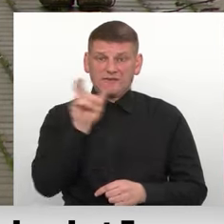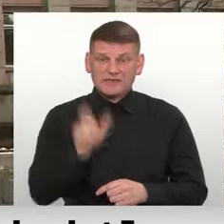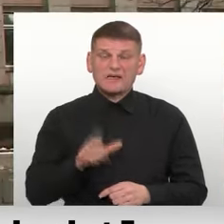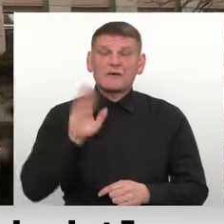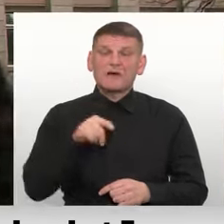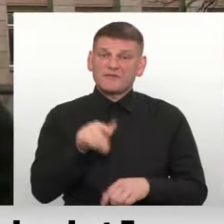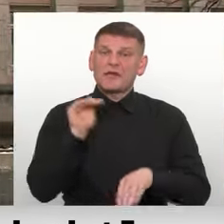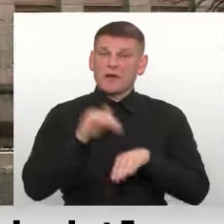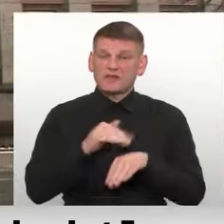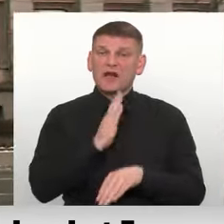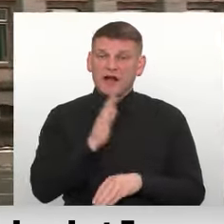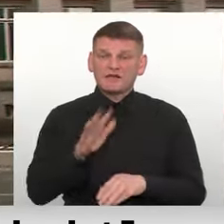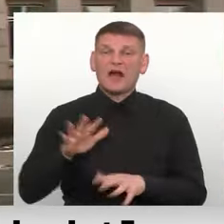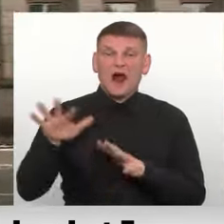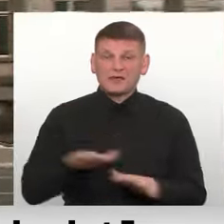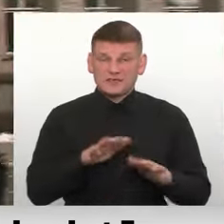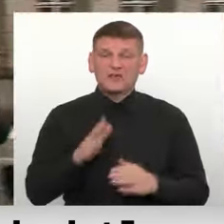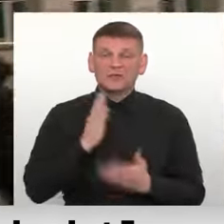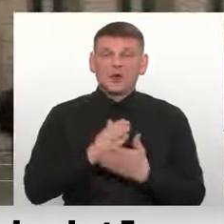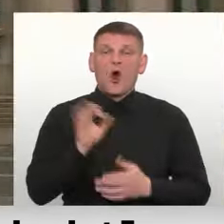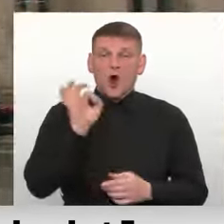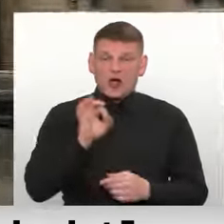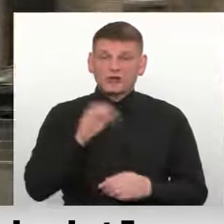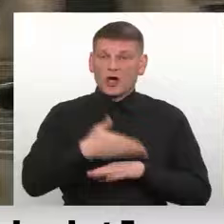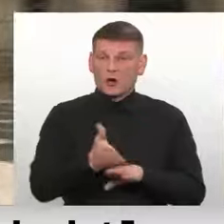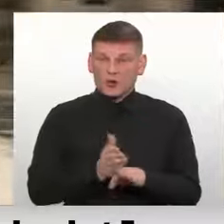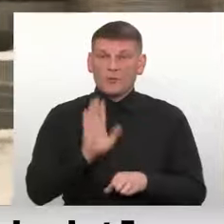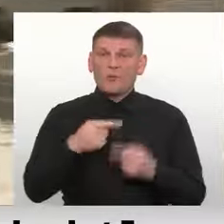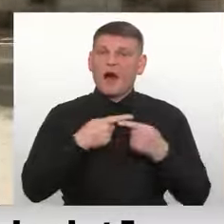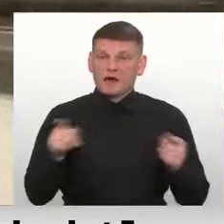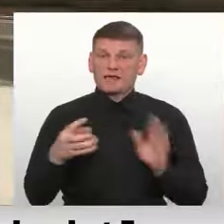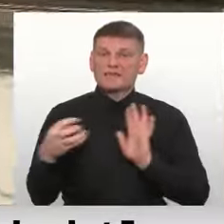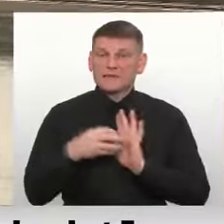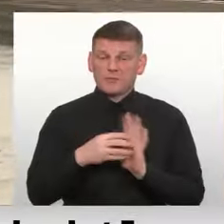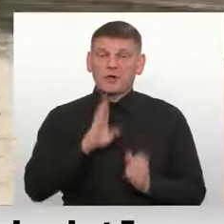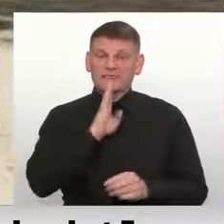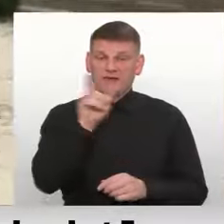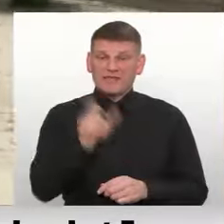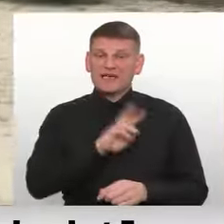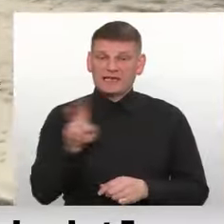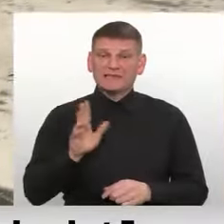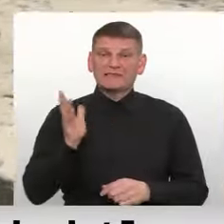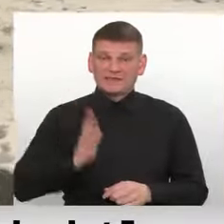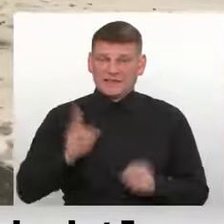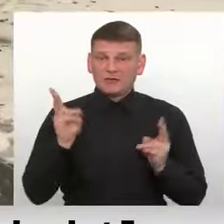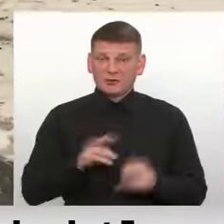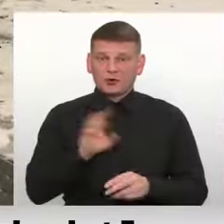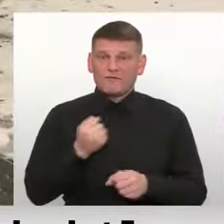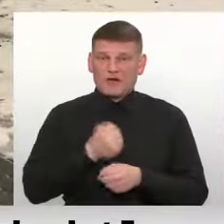viņām atgādina katra akcijā redzamā oranžā kurpe, bet pārējās simbolizē sievietes, kuras cietušas no vardarbības.